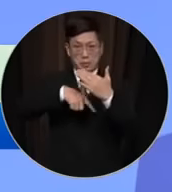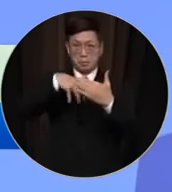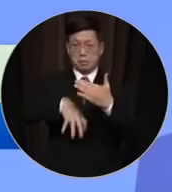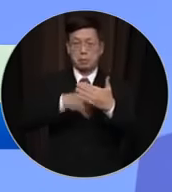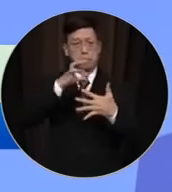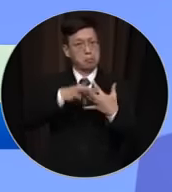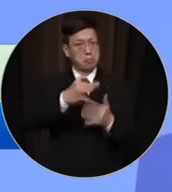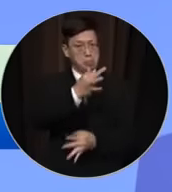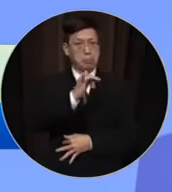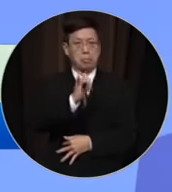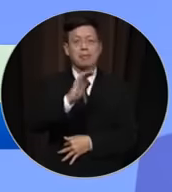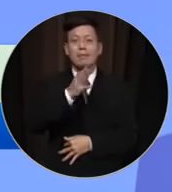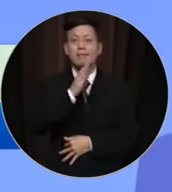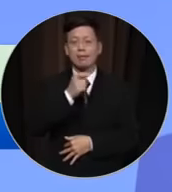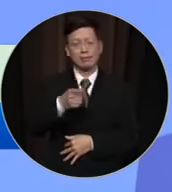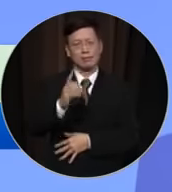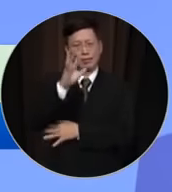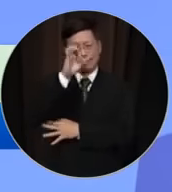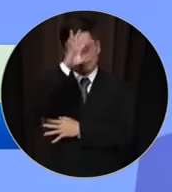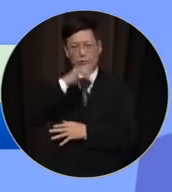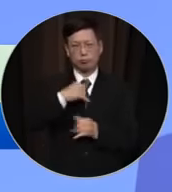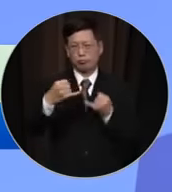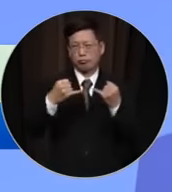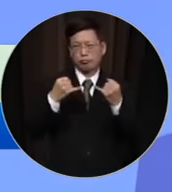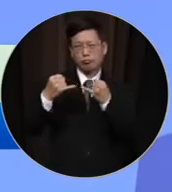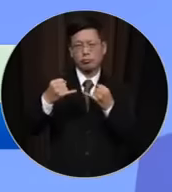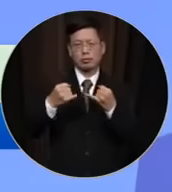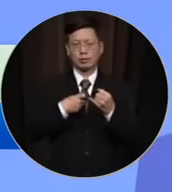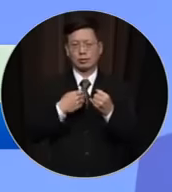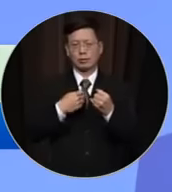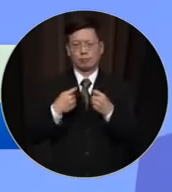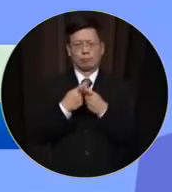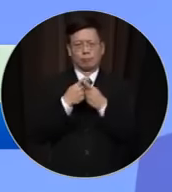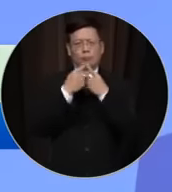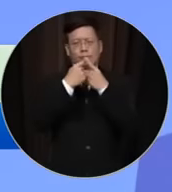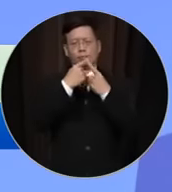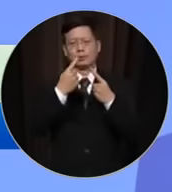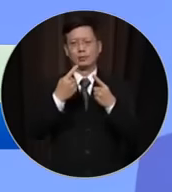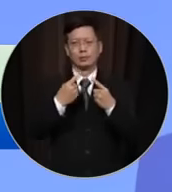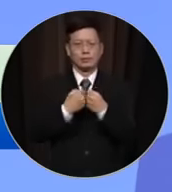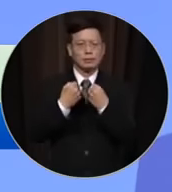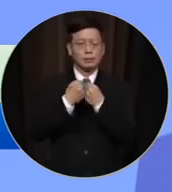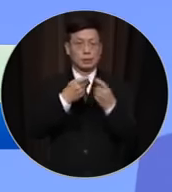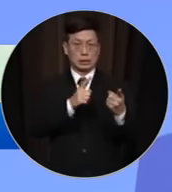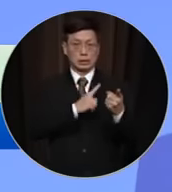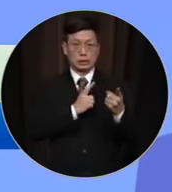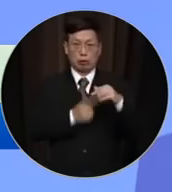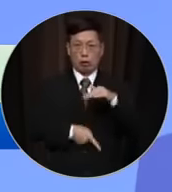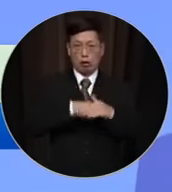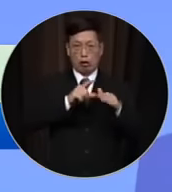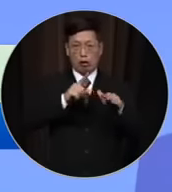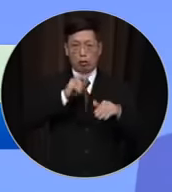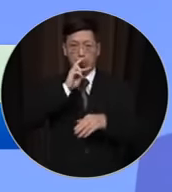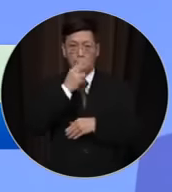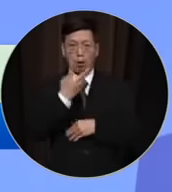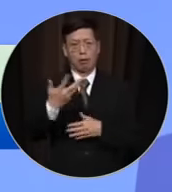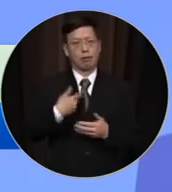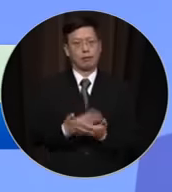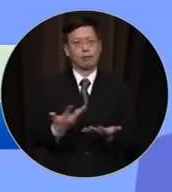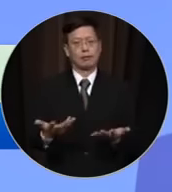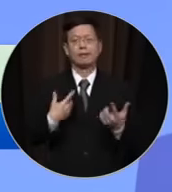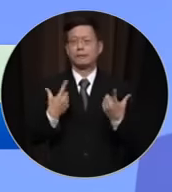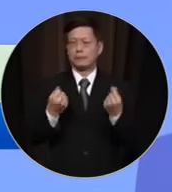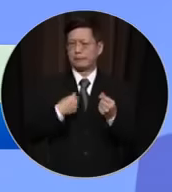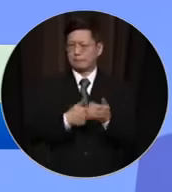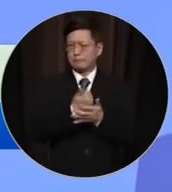很好的制度，但是政党的对立、政党的恶斗做贼的喊抓贼，那这个才是